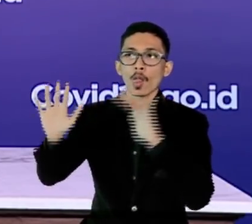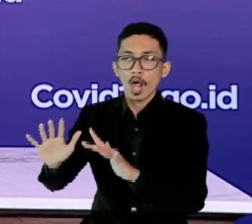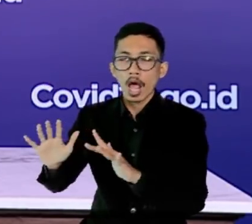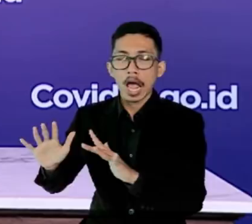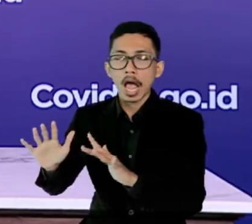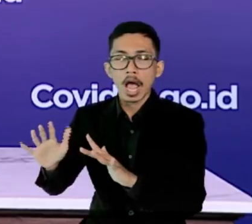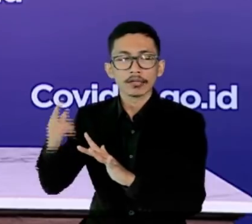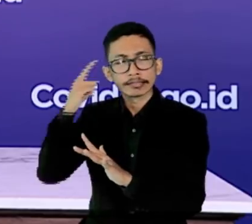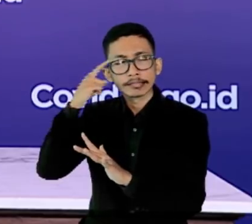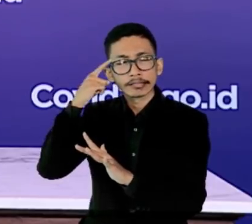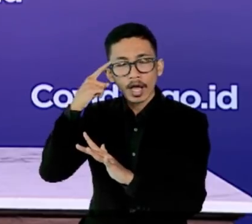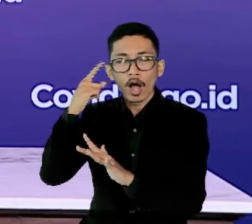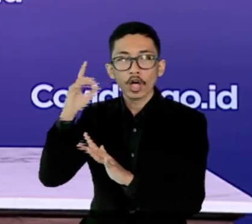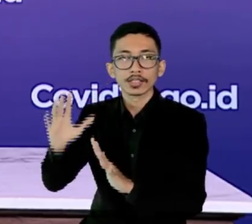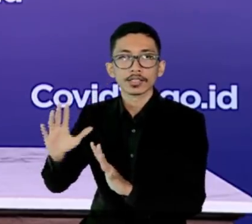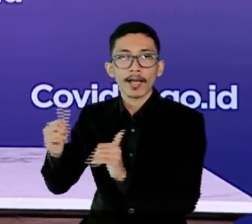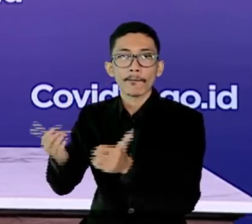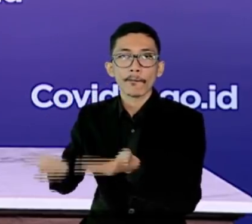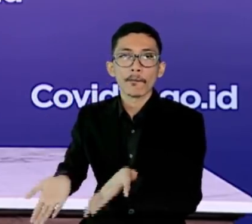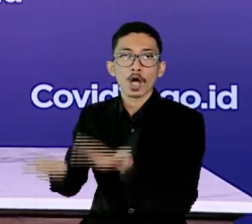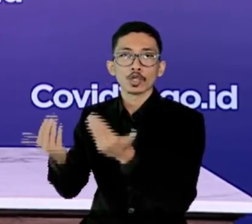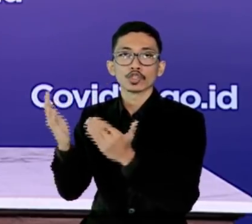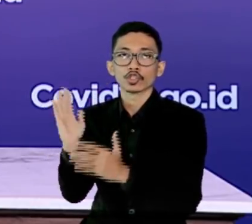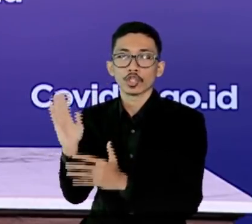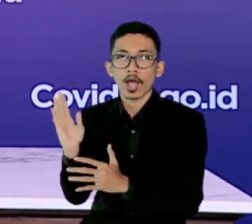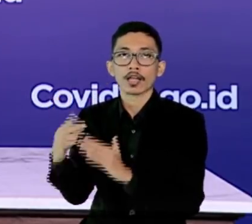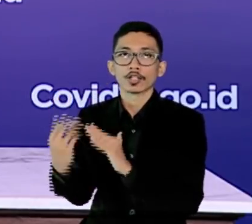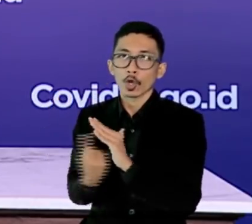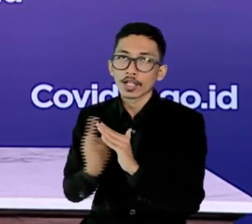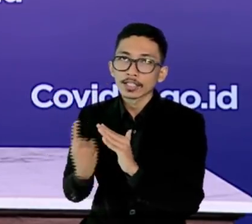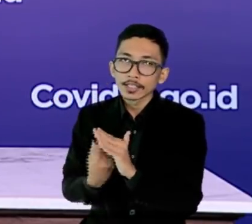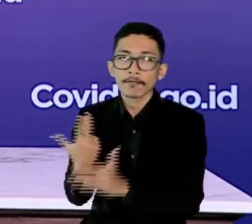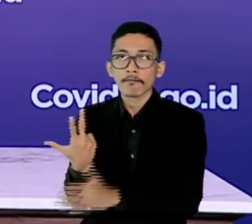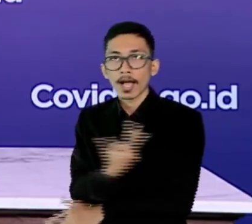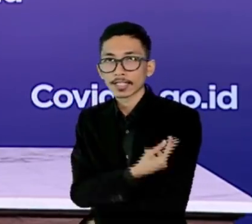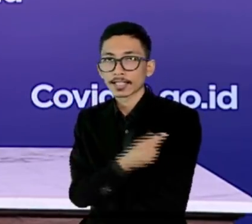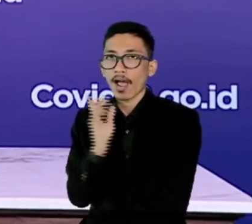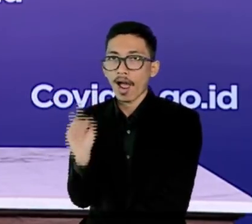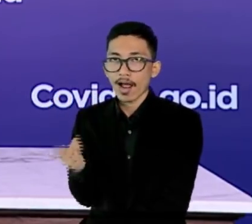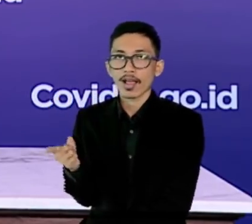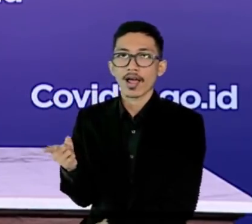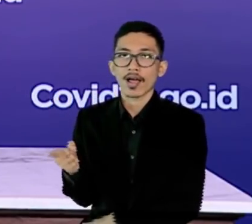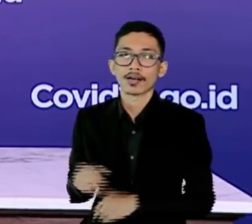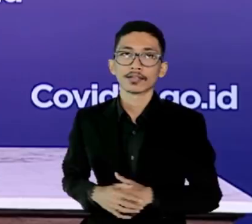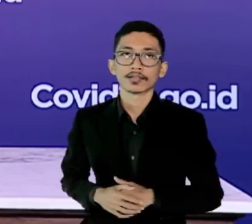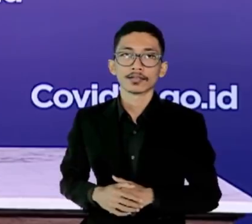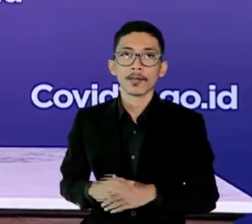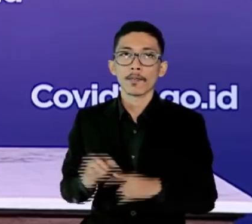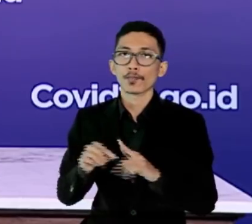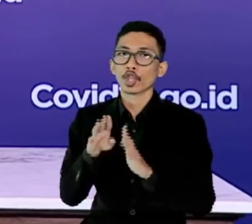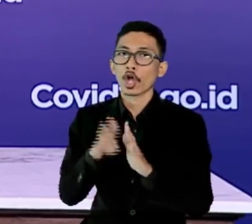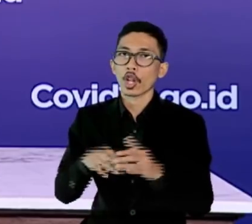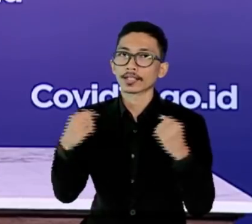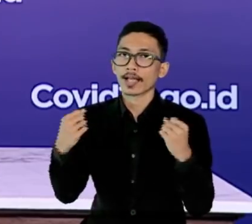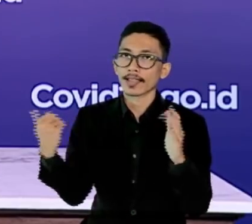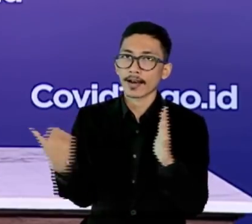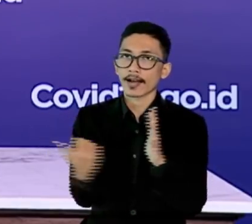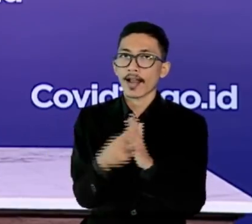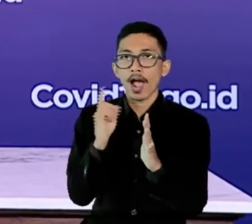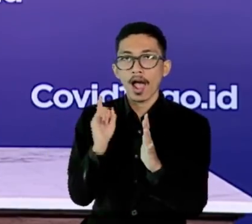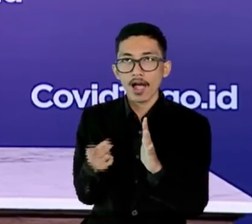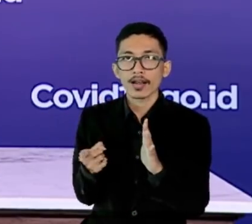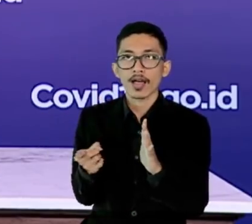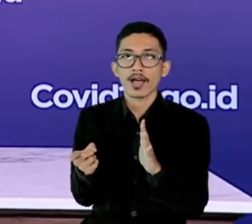demikian, pemerintah juga akan tetap melakukan upaya preventif dengan memastikan protokol kesehatan